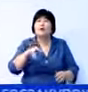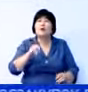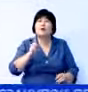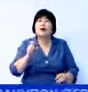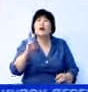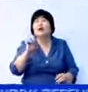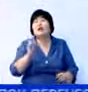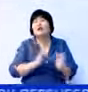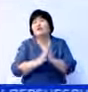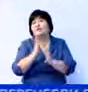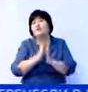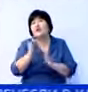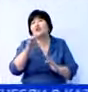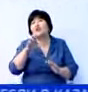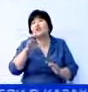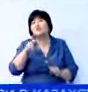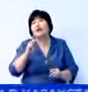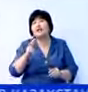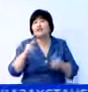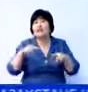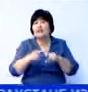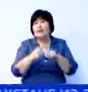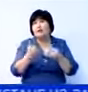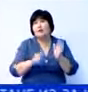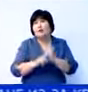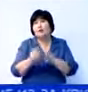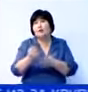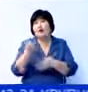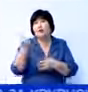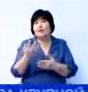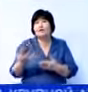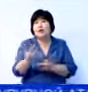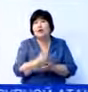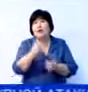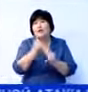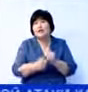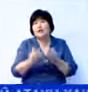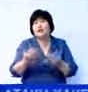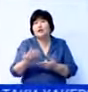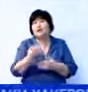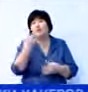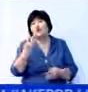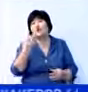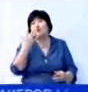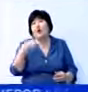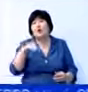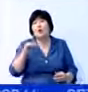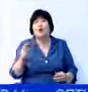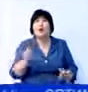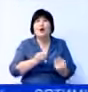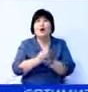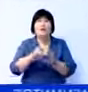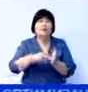«Карин» выращиваются по испанской технологии. В этом году начали получать первый урожай. Ежедневно собирают по 4-5 тонн огурцов. В